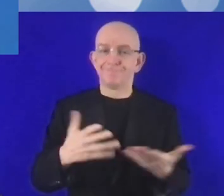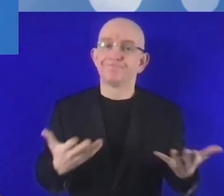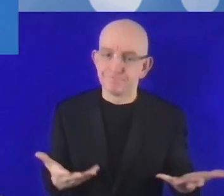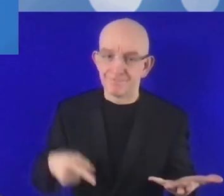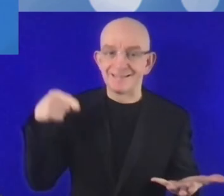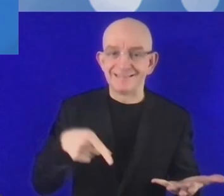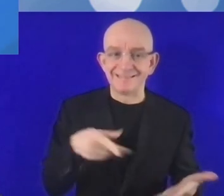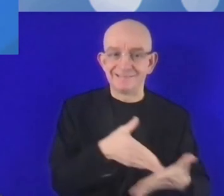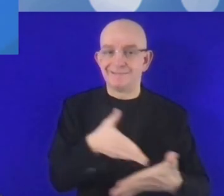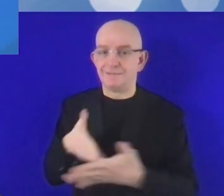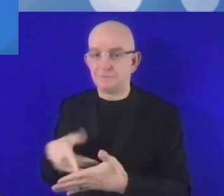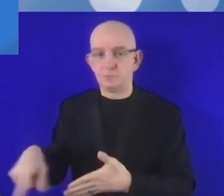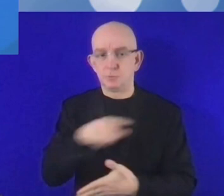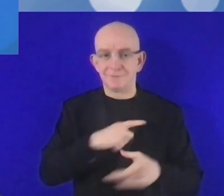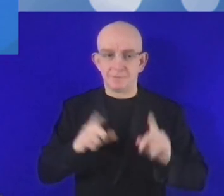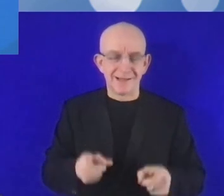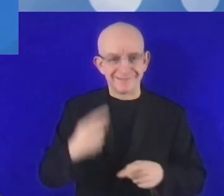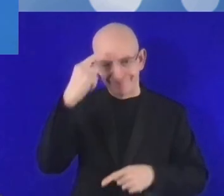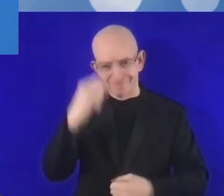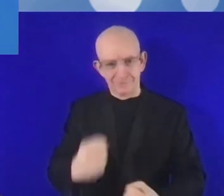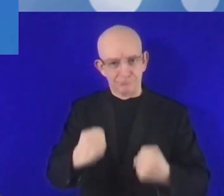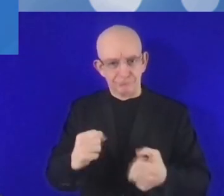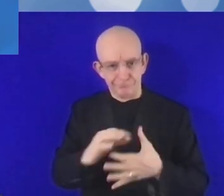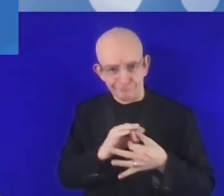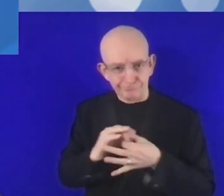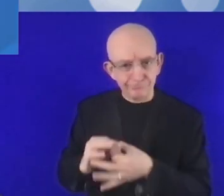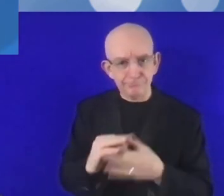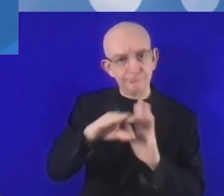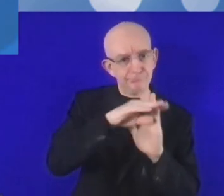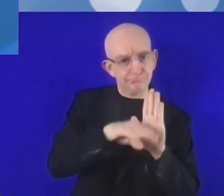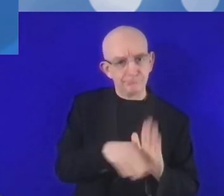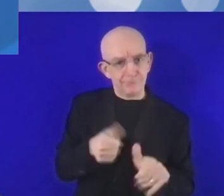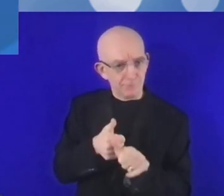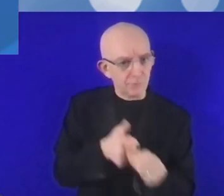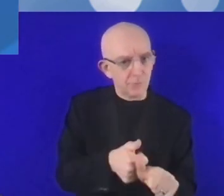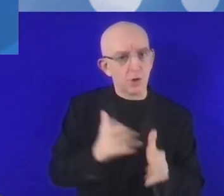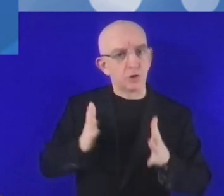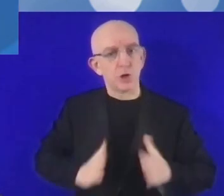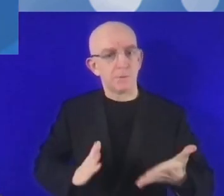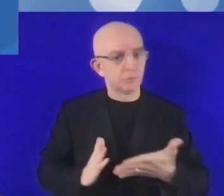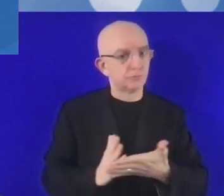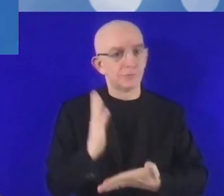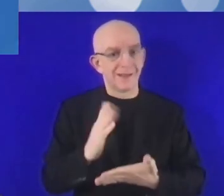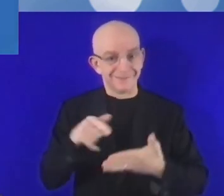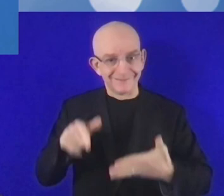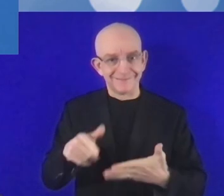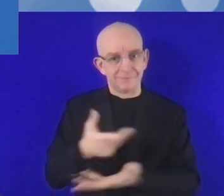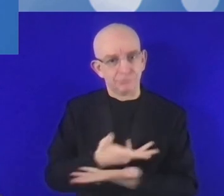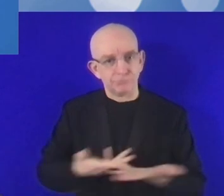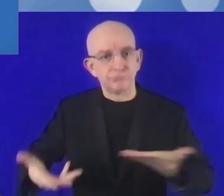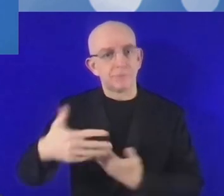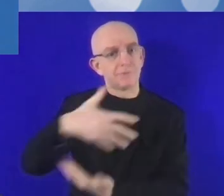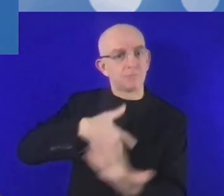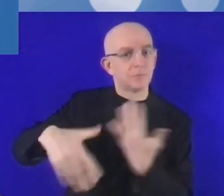立明确的规则来保障人权和基本自由。通过重新获得对我们数据的